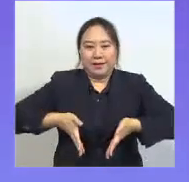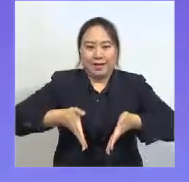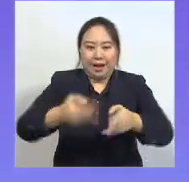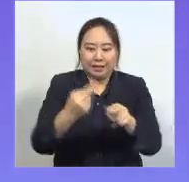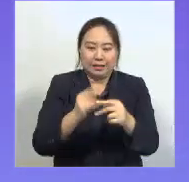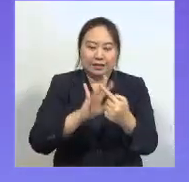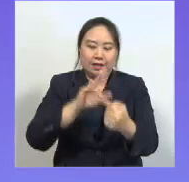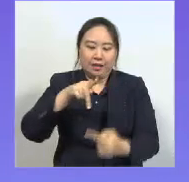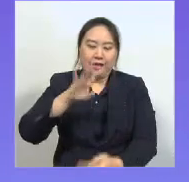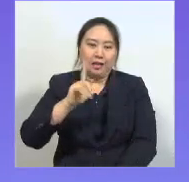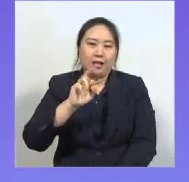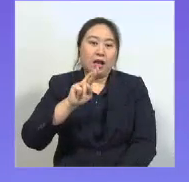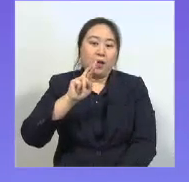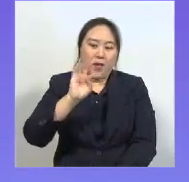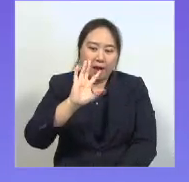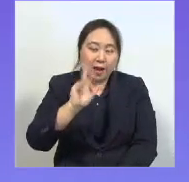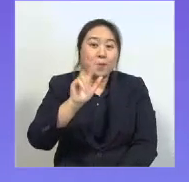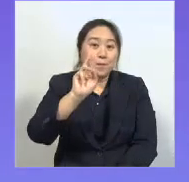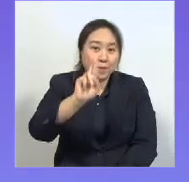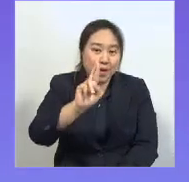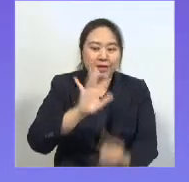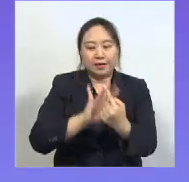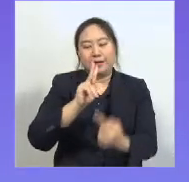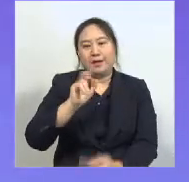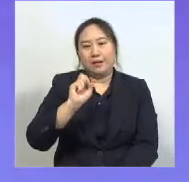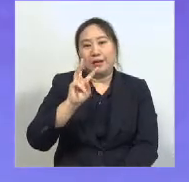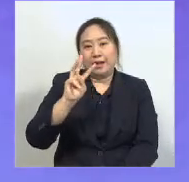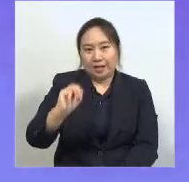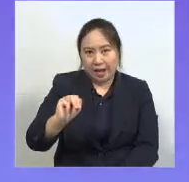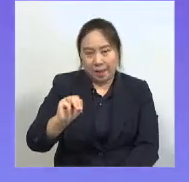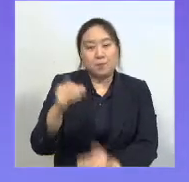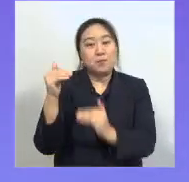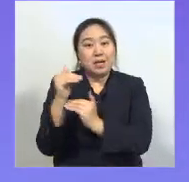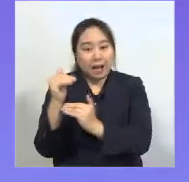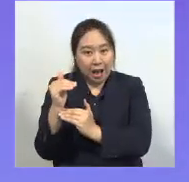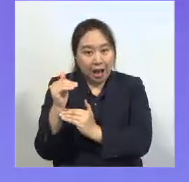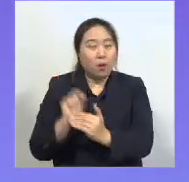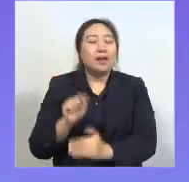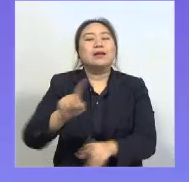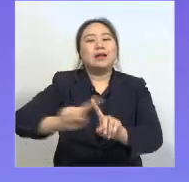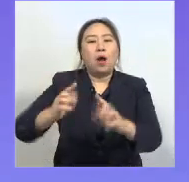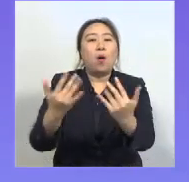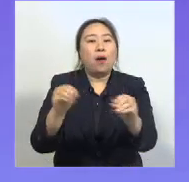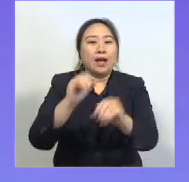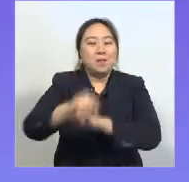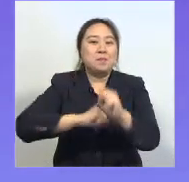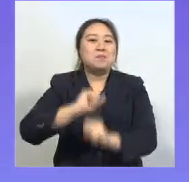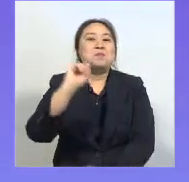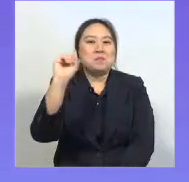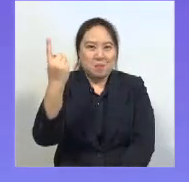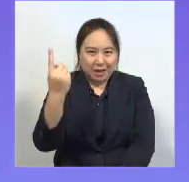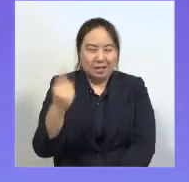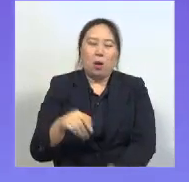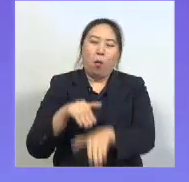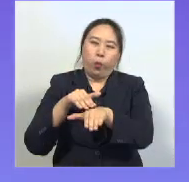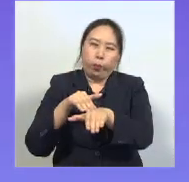มถนนเพชรเกษมปิ่นเกล้านครชัยศรีถ้าเดินทางช่วงเนี่ยเดี๋ยวใกล้ๆปีใหม่เนี่ยโอ้โหไม่ต้องพูดเลยนะ คือ